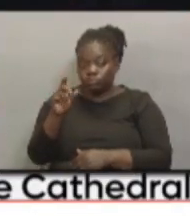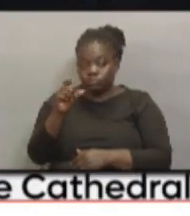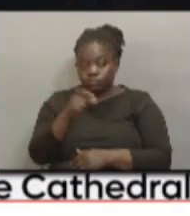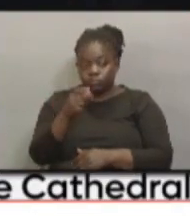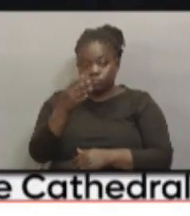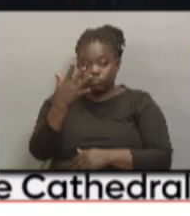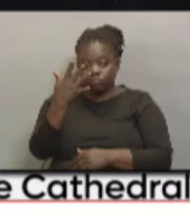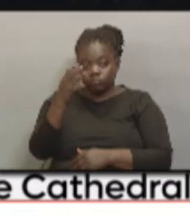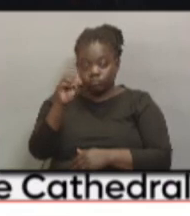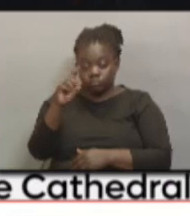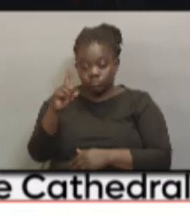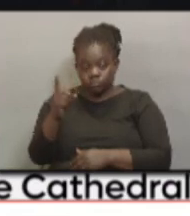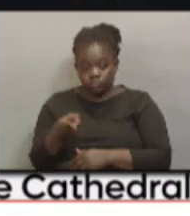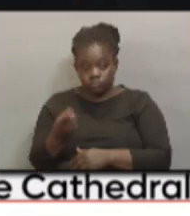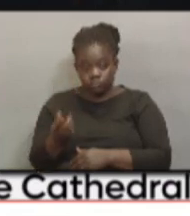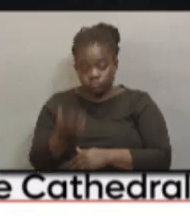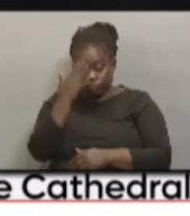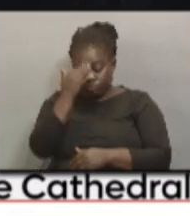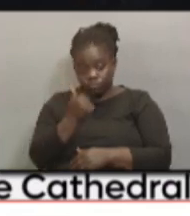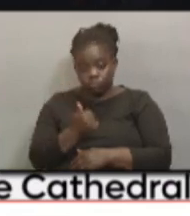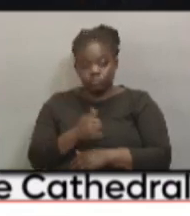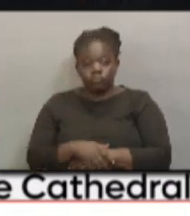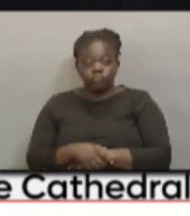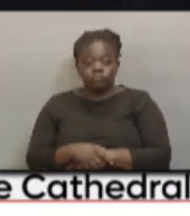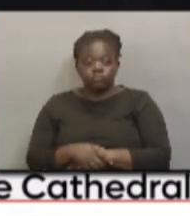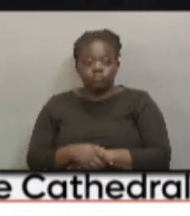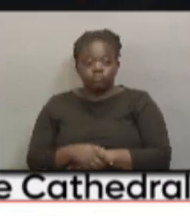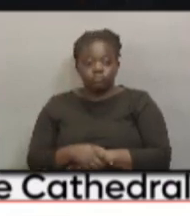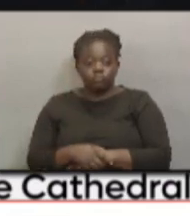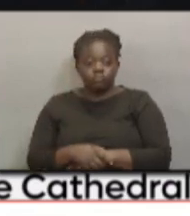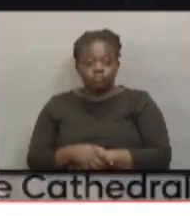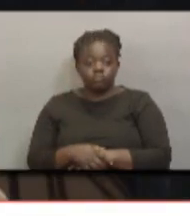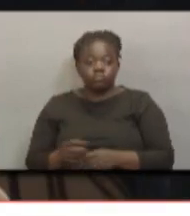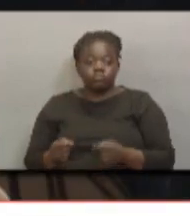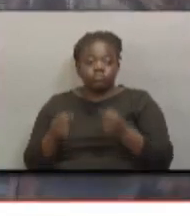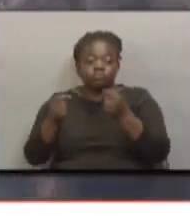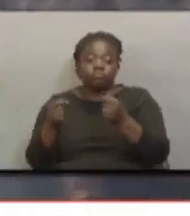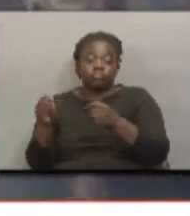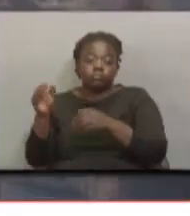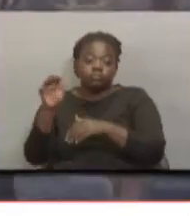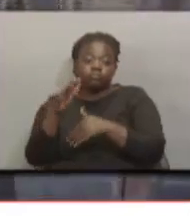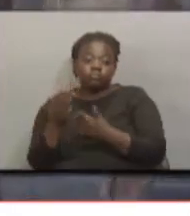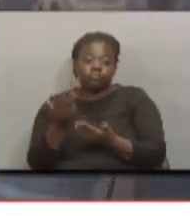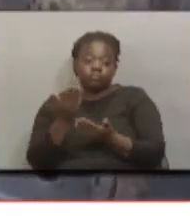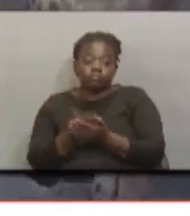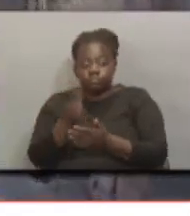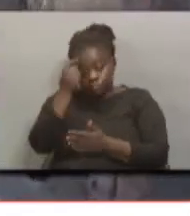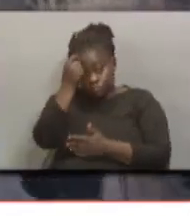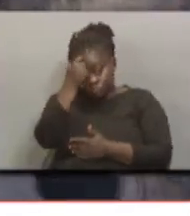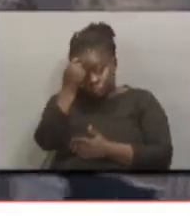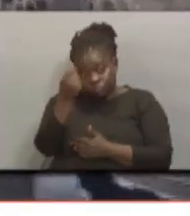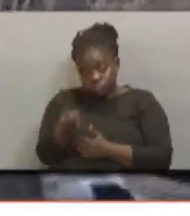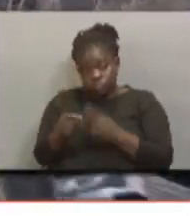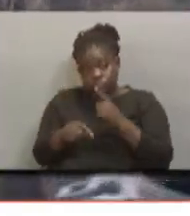emitwalo etaano ekitutwazizza ebintu entambula eri waggulu nnyo Asabye government kw'otadde ne